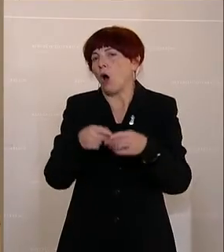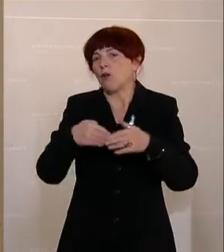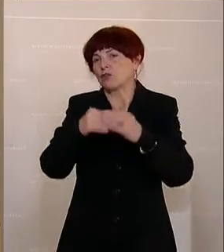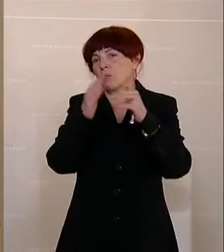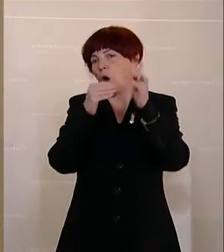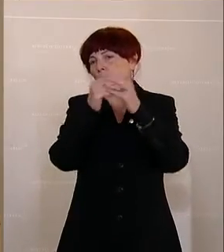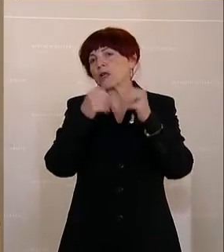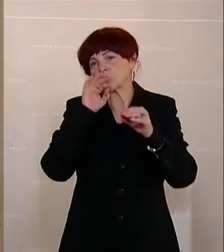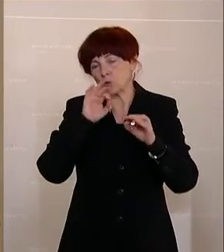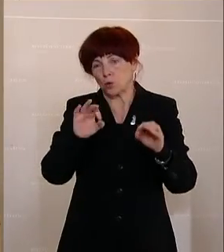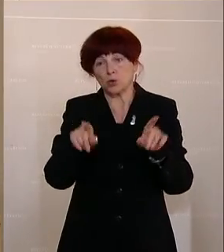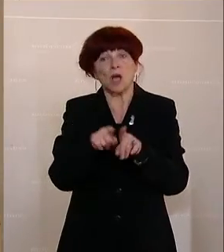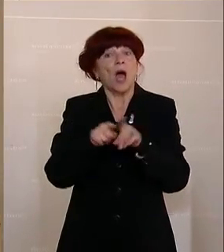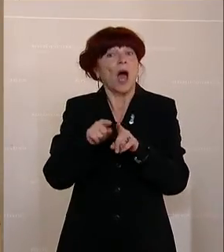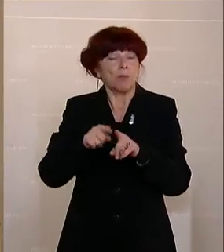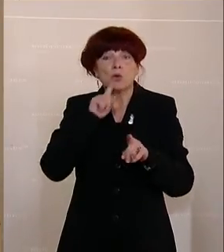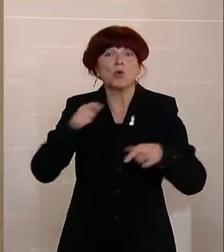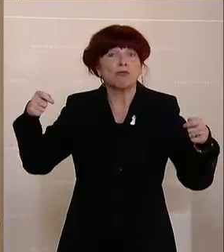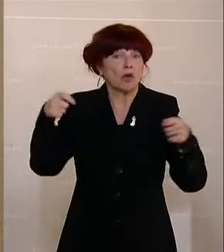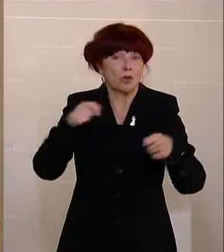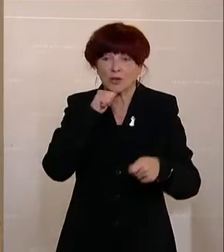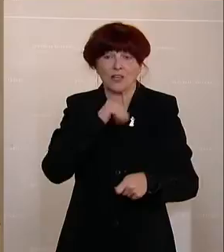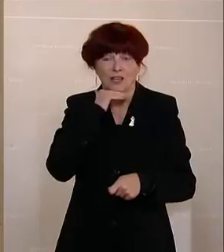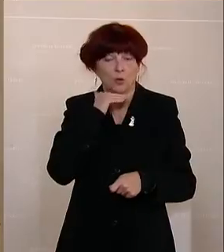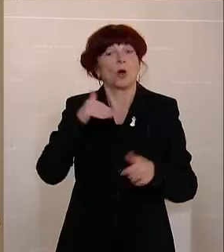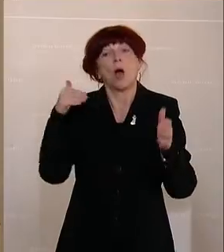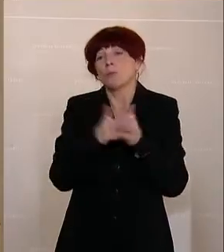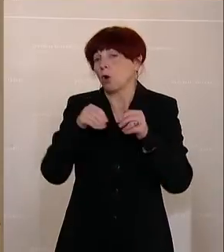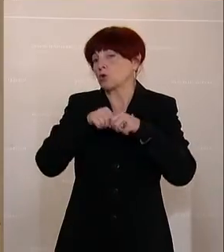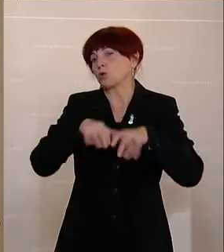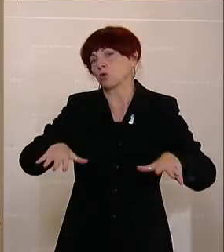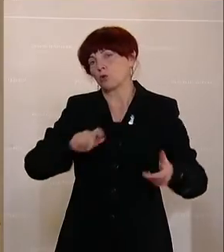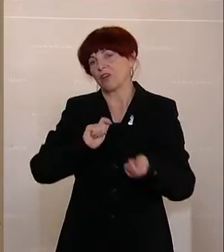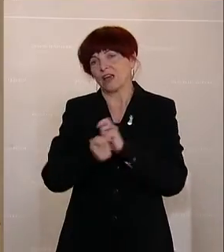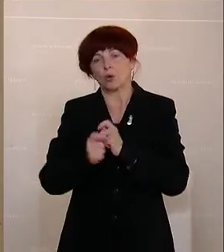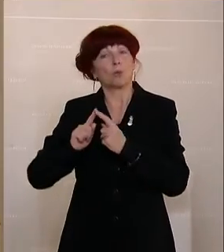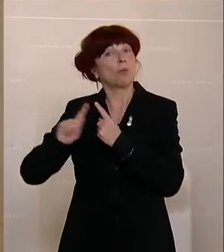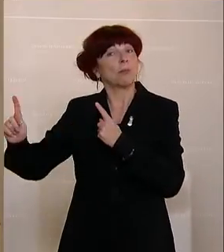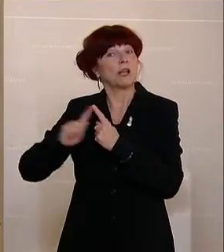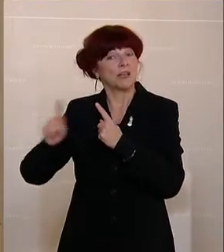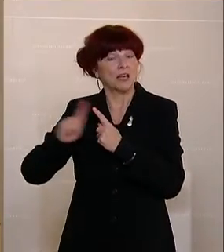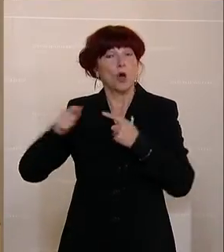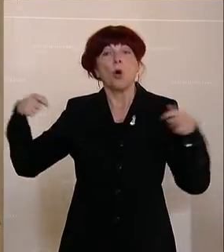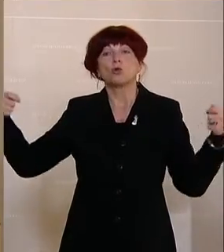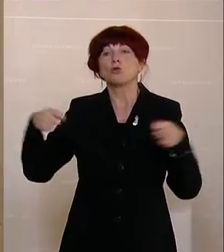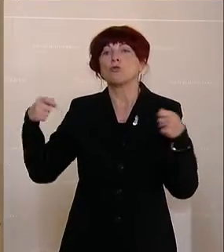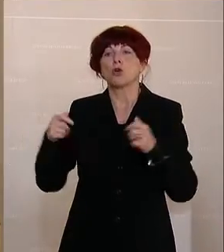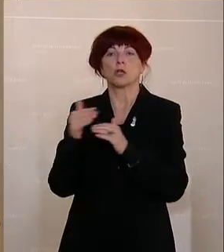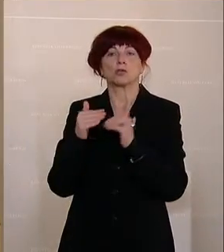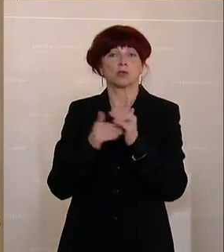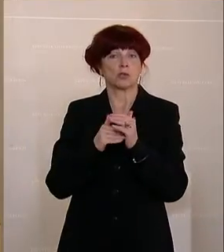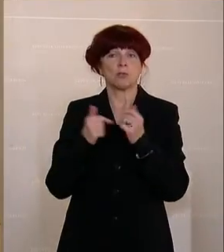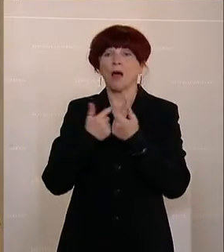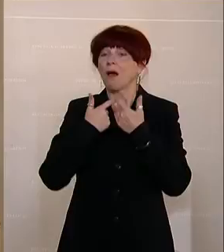ambitionierte strukturelle Reformen benötigen, bei der Mobilität, im Steuersystem, aber vor allem auch im Fördersystem. Mit einer klaren,